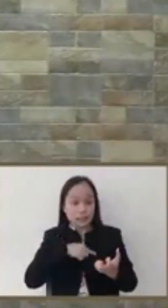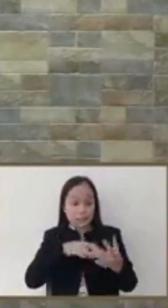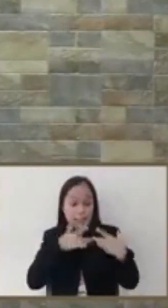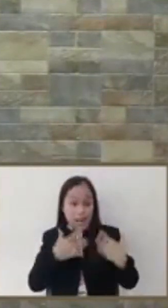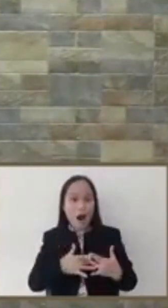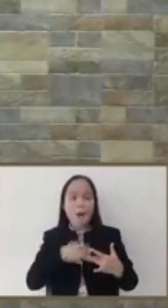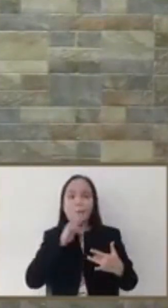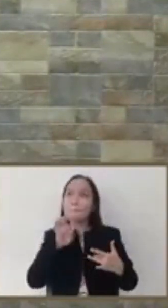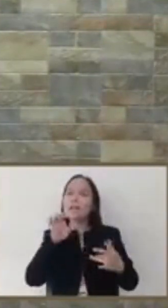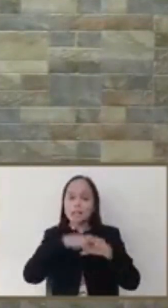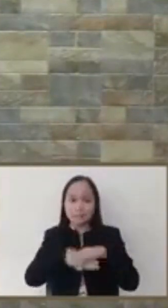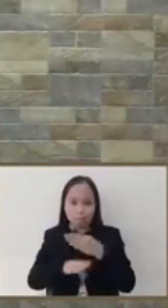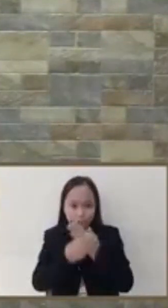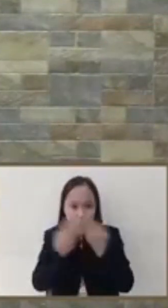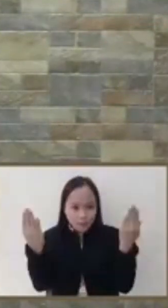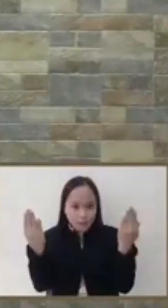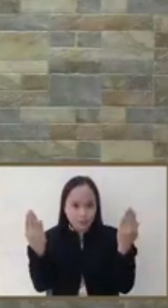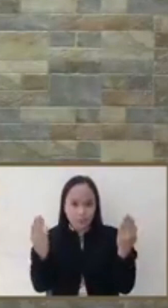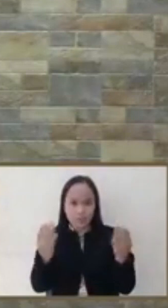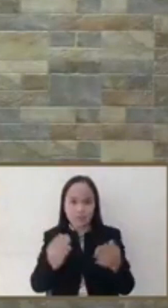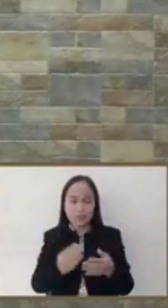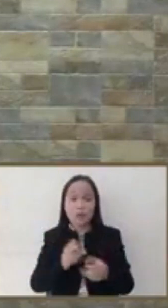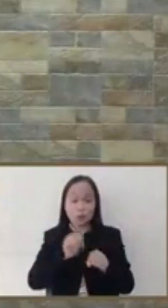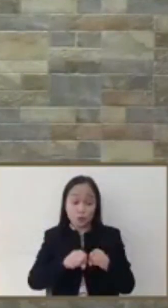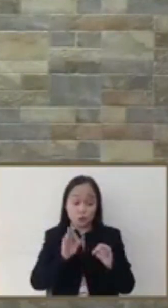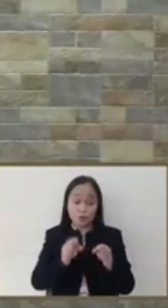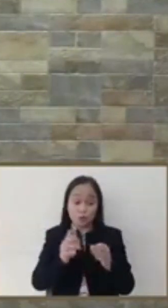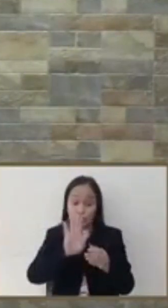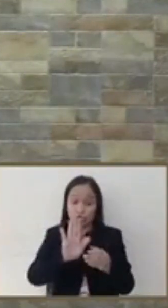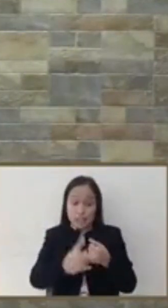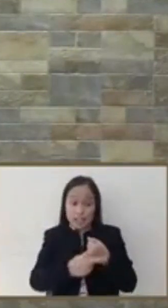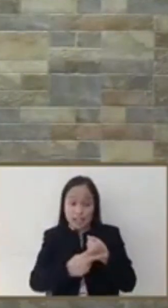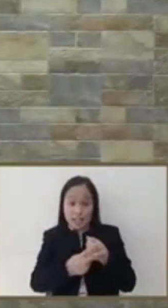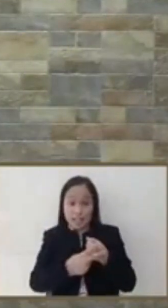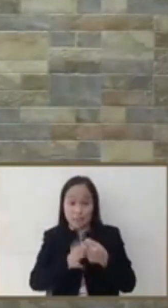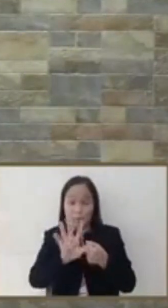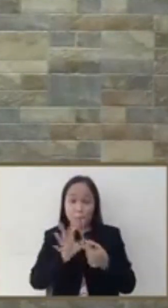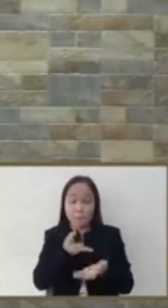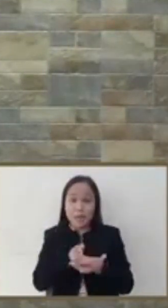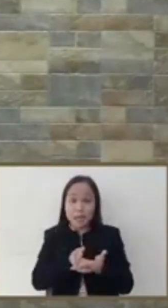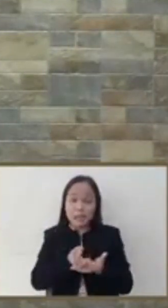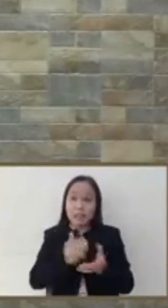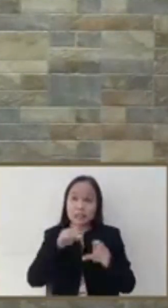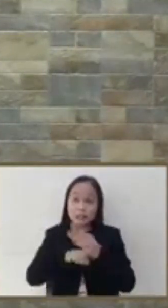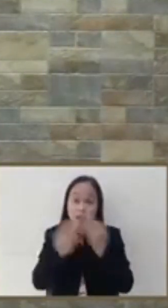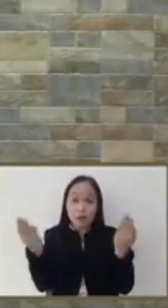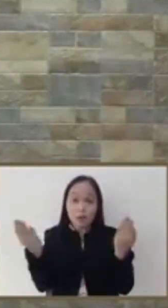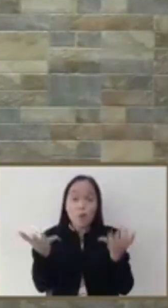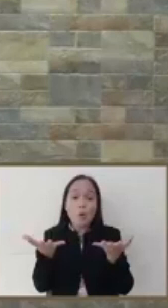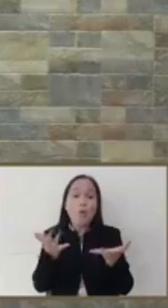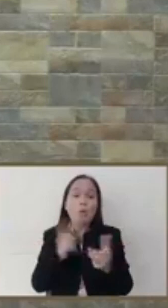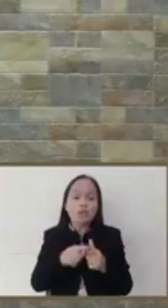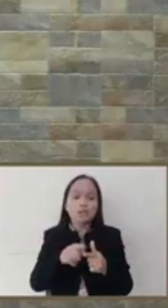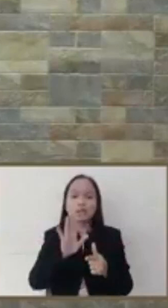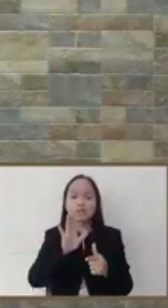Alright? So, God wants us to keep our money in things that where eternity counts. Yun po